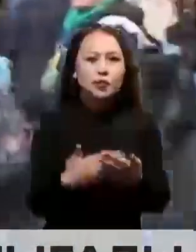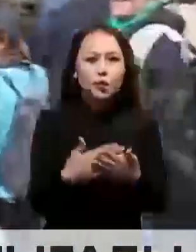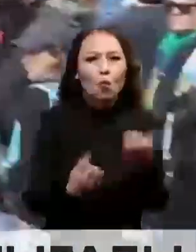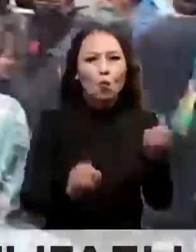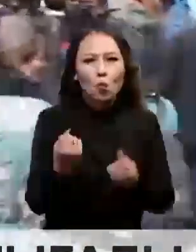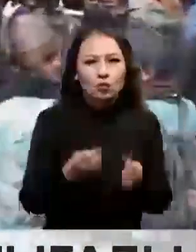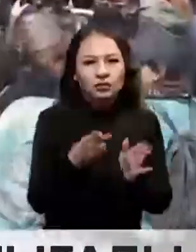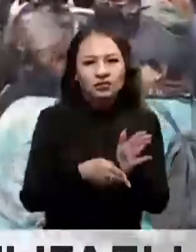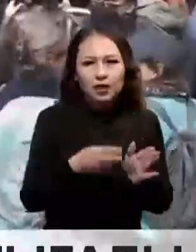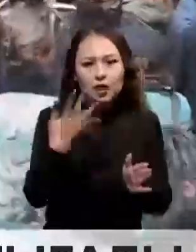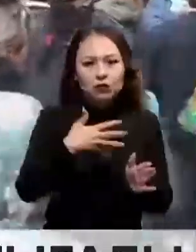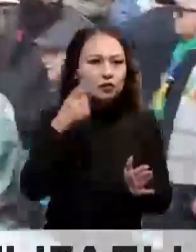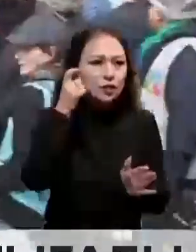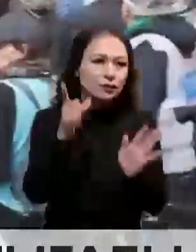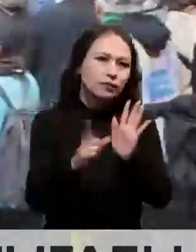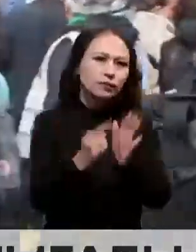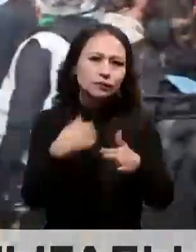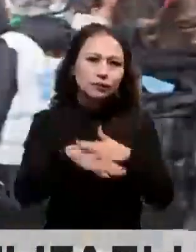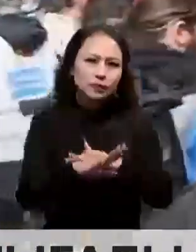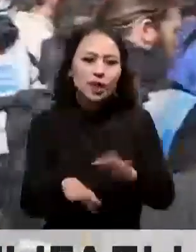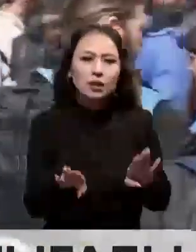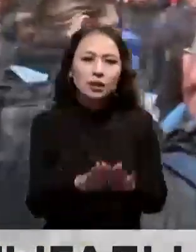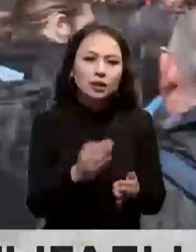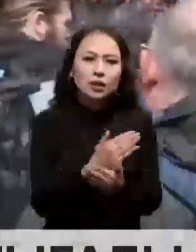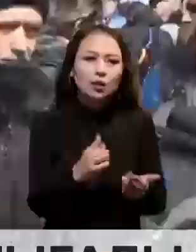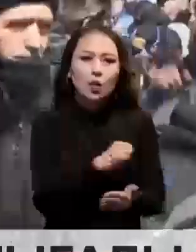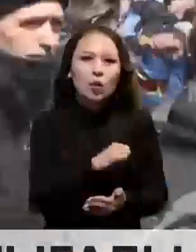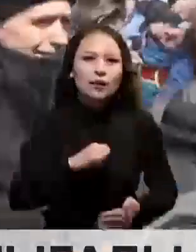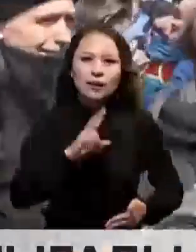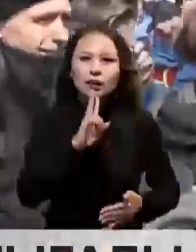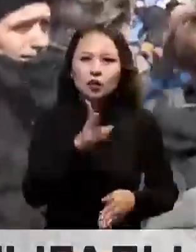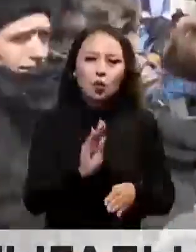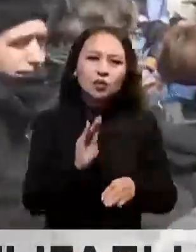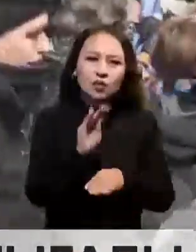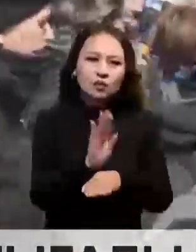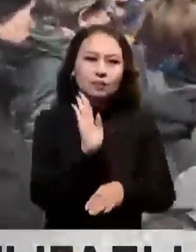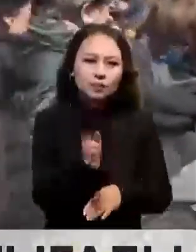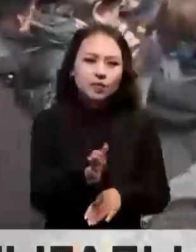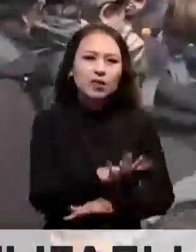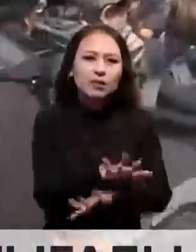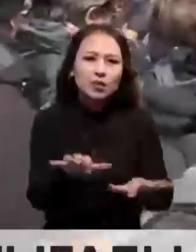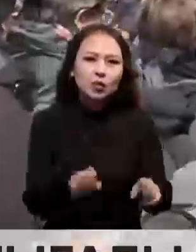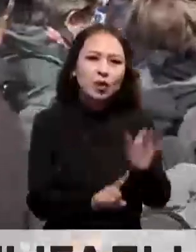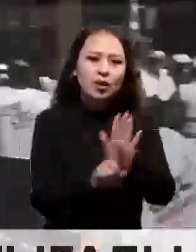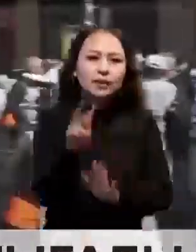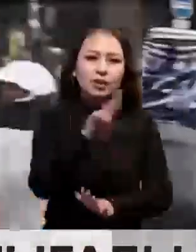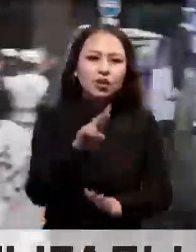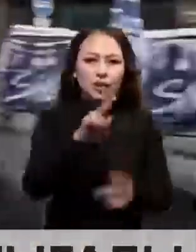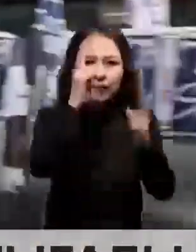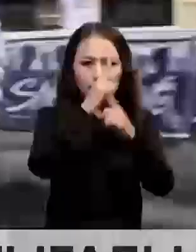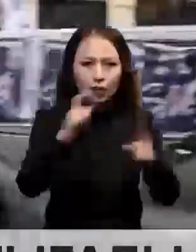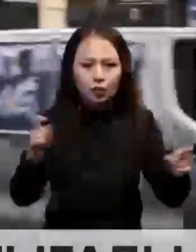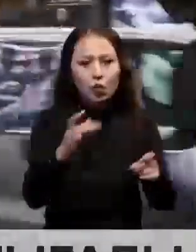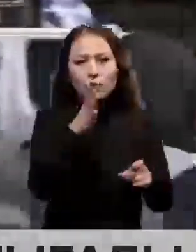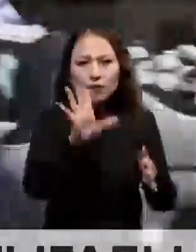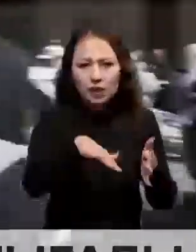пойыз машинистері 50 жасында зейнетке шығалады. Алайда енді оған 2 жыл қосылады. Билік бастама туралы қаңтарда жария